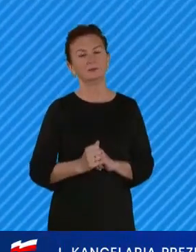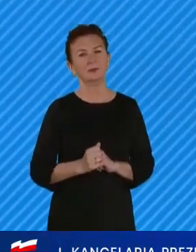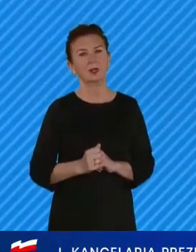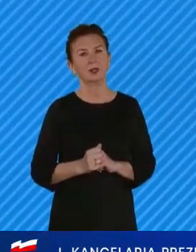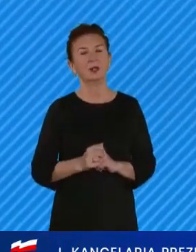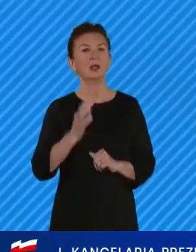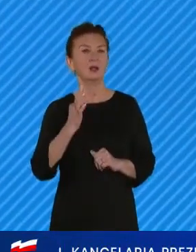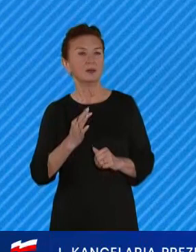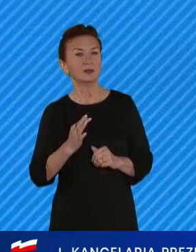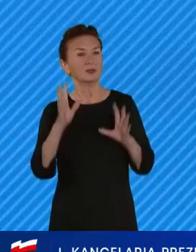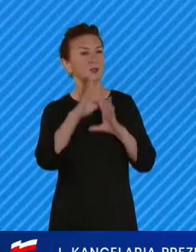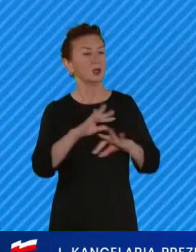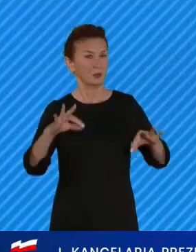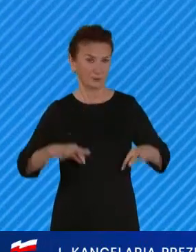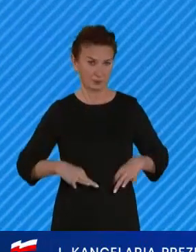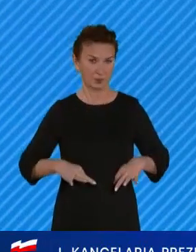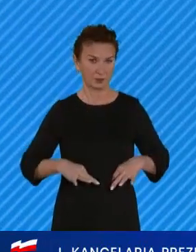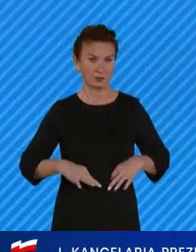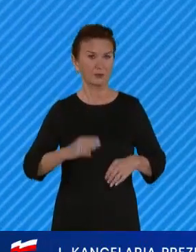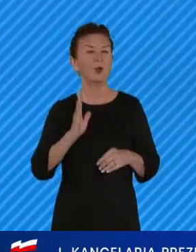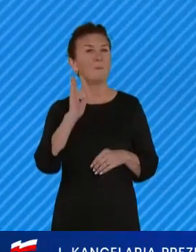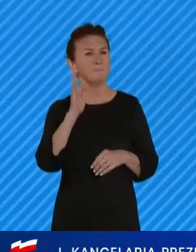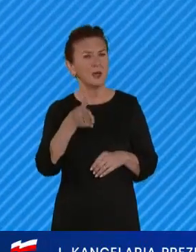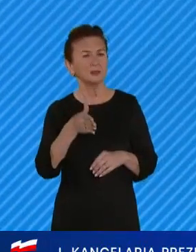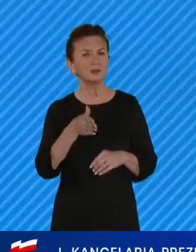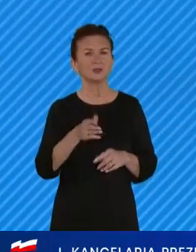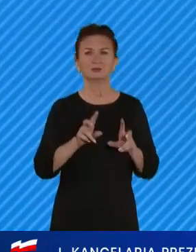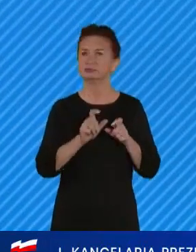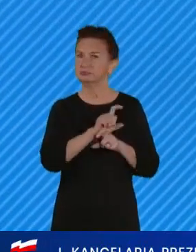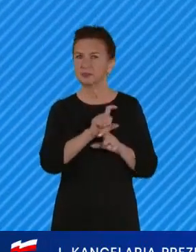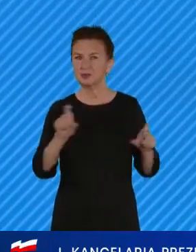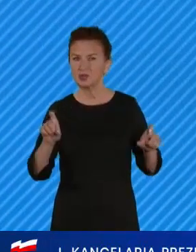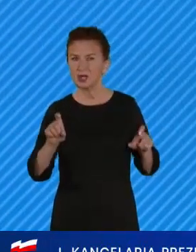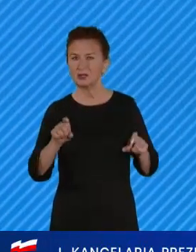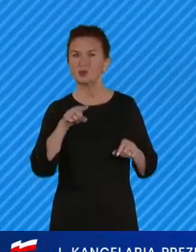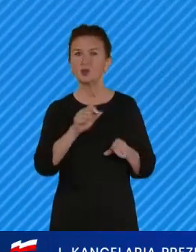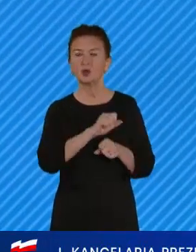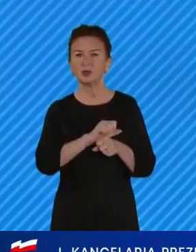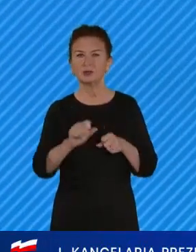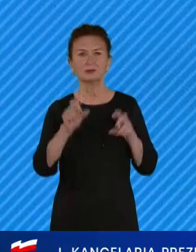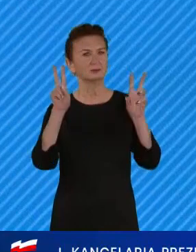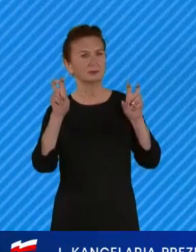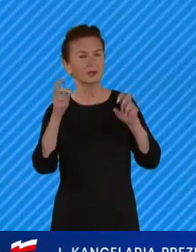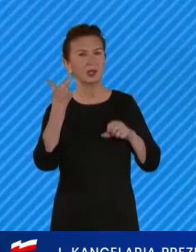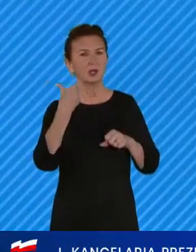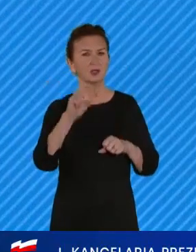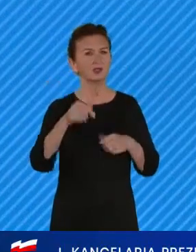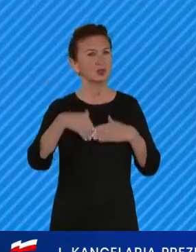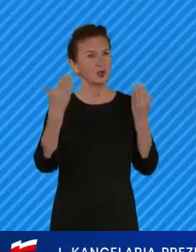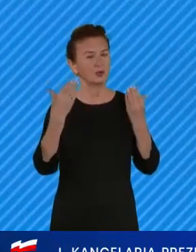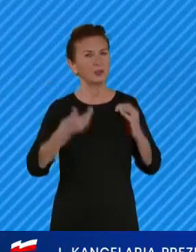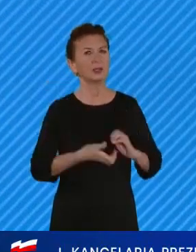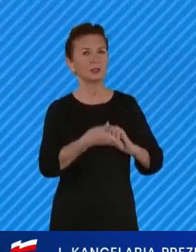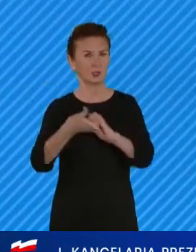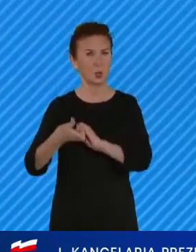nami, Szanowni Państwo, pewien okres, który nazywamy 100 dni Solidarności. To dlatego, że na końcu